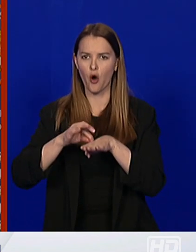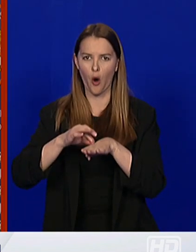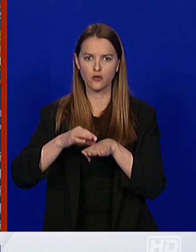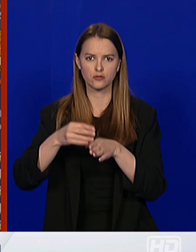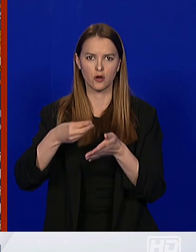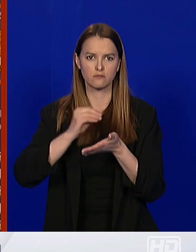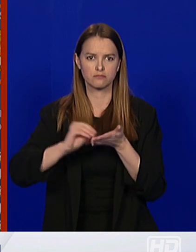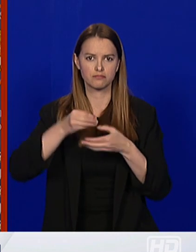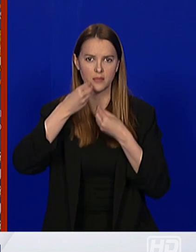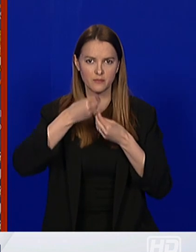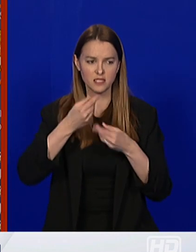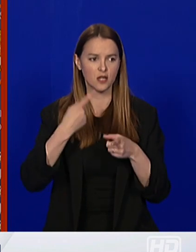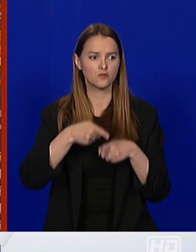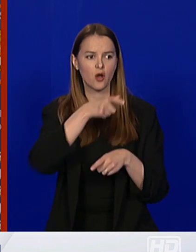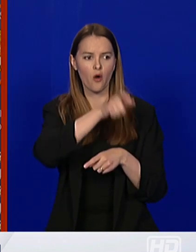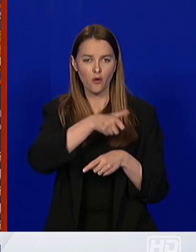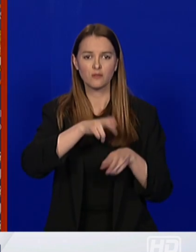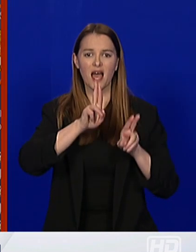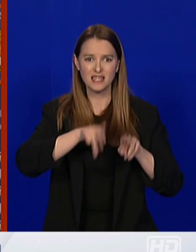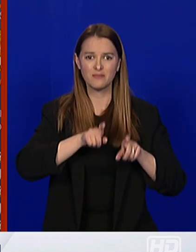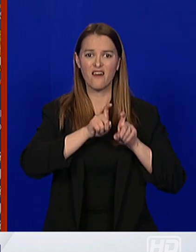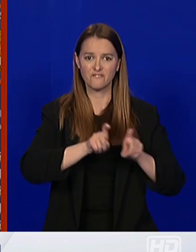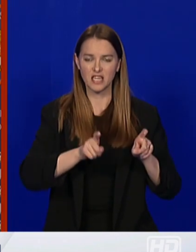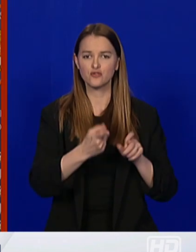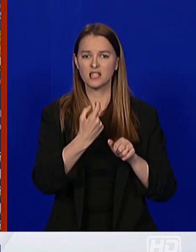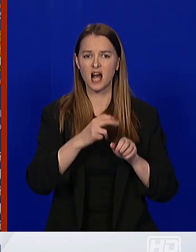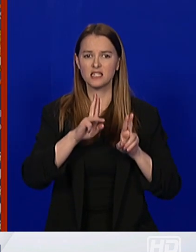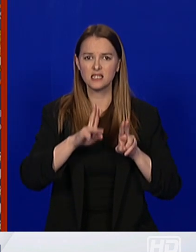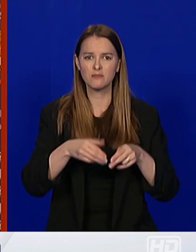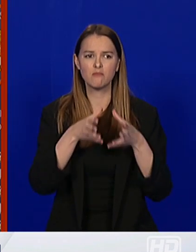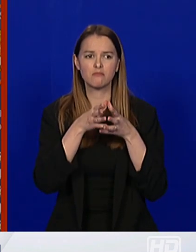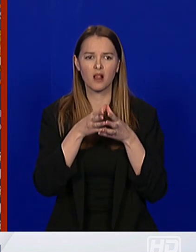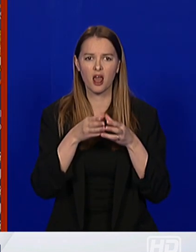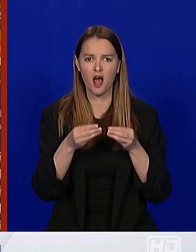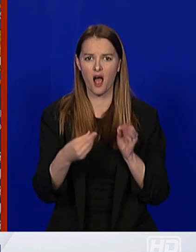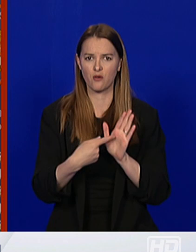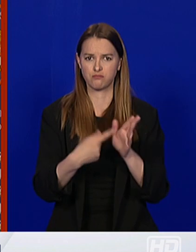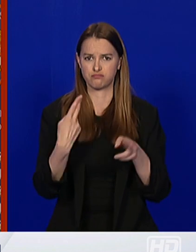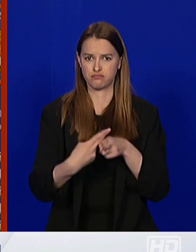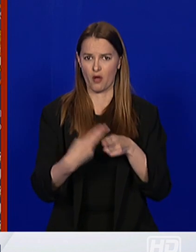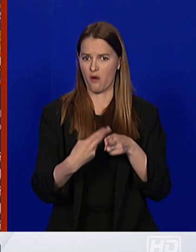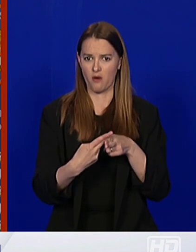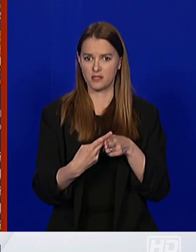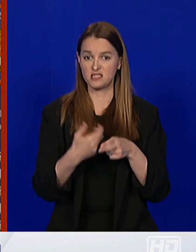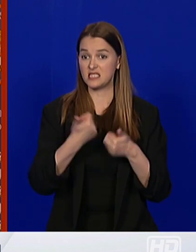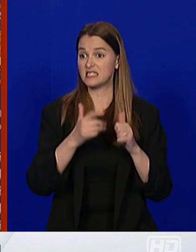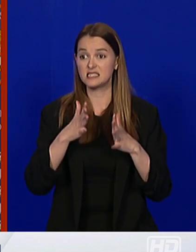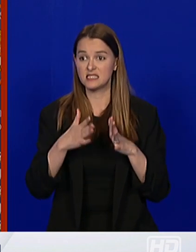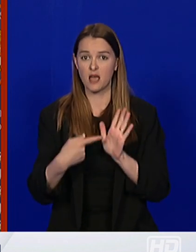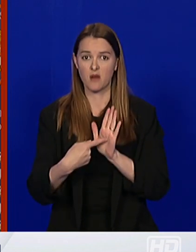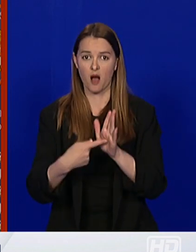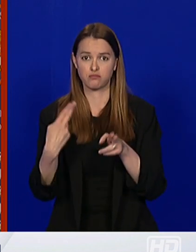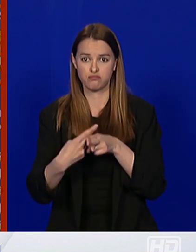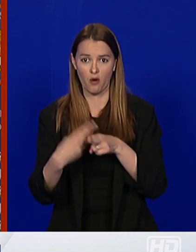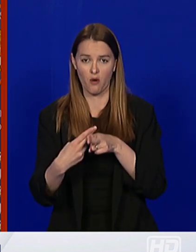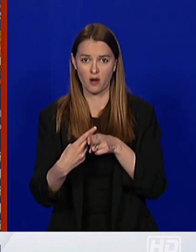simptome ili ih nemaju. I u principu oni bi trebali ostati, ako nemaju nekakav komorbiditet radi kojeg trebaju